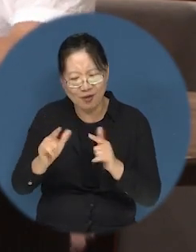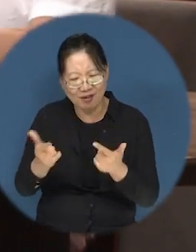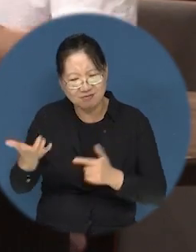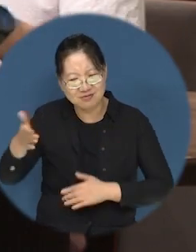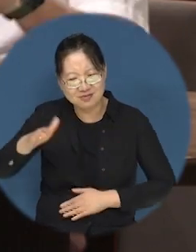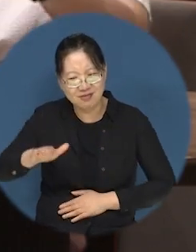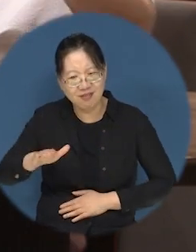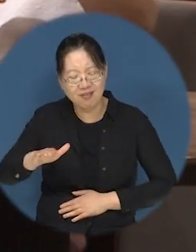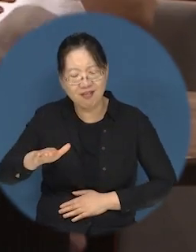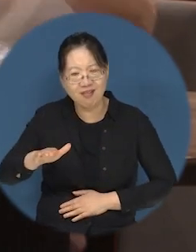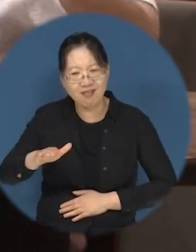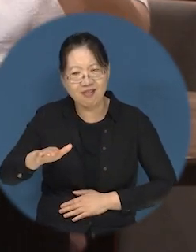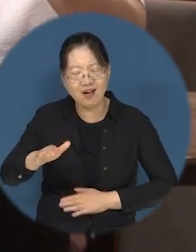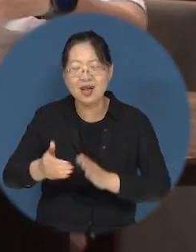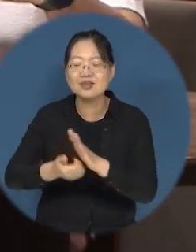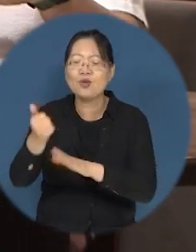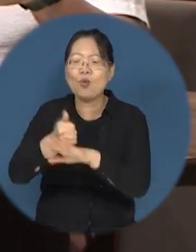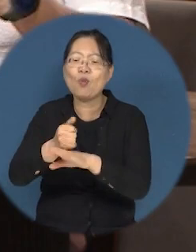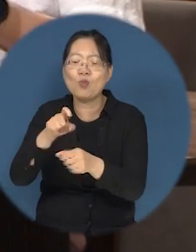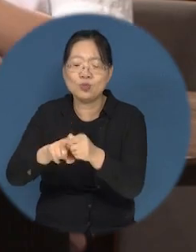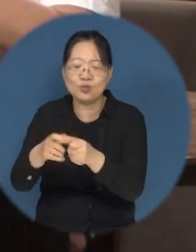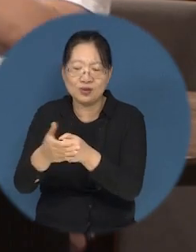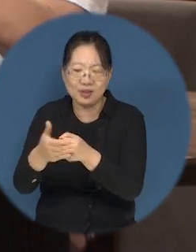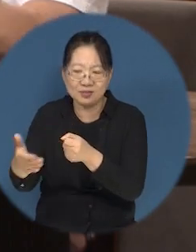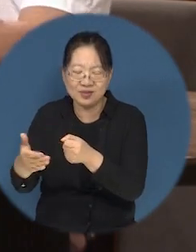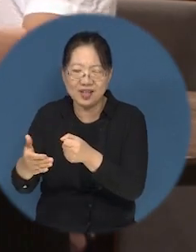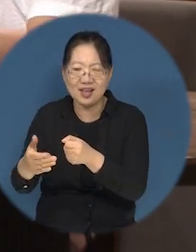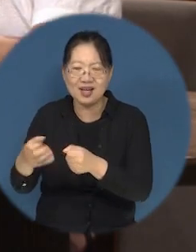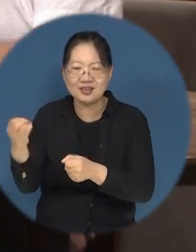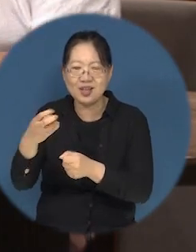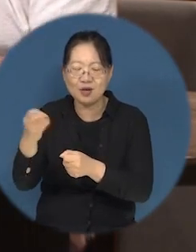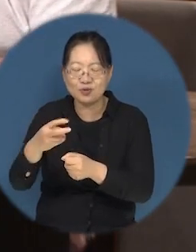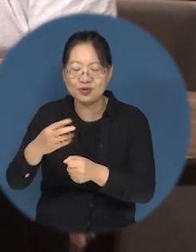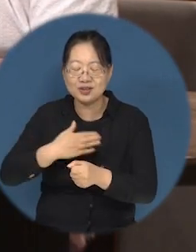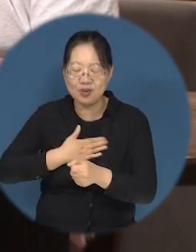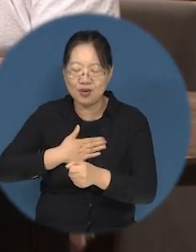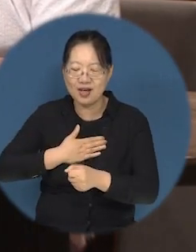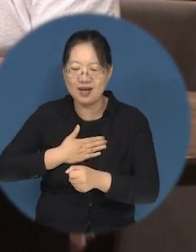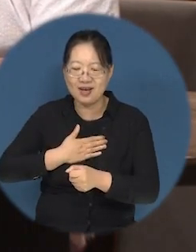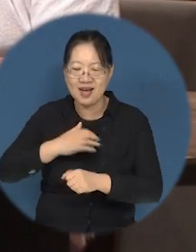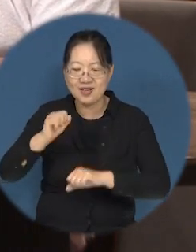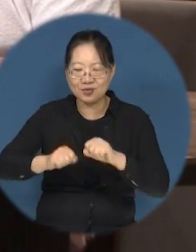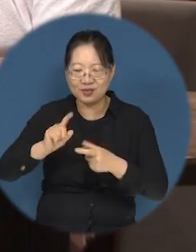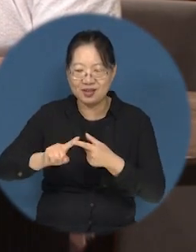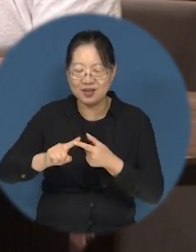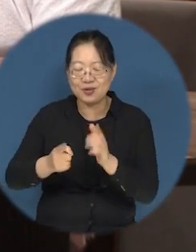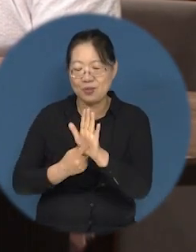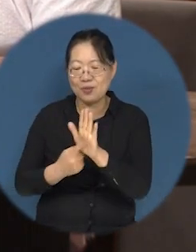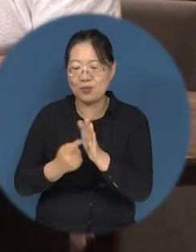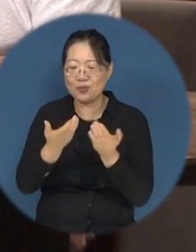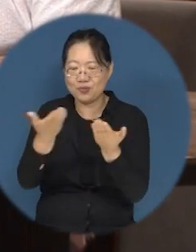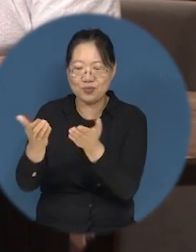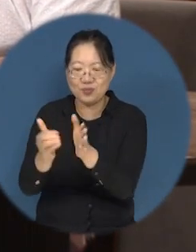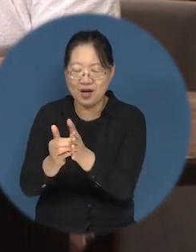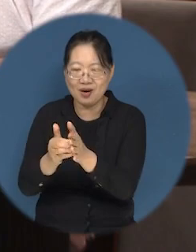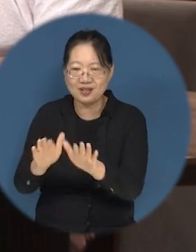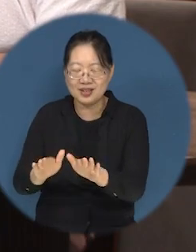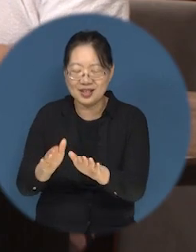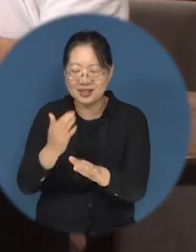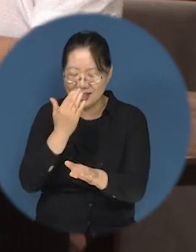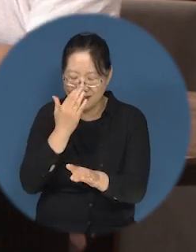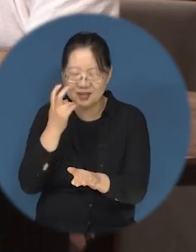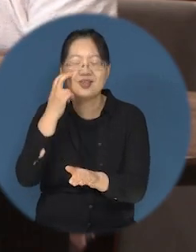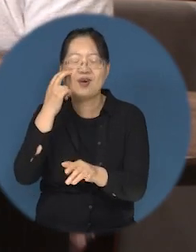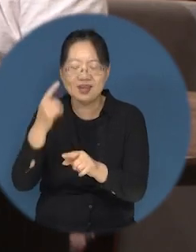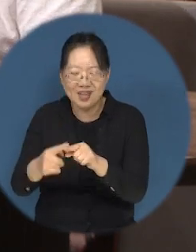아닌데 이거를 이제 성공을 시키려고 하다 보니까 이제 그걸 자꾸 공개를 하게 됐고 지금은 이제 그래서 그냥 착한 척 하다가